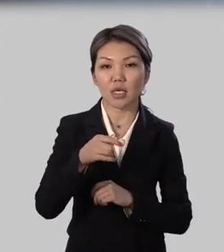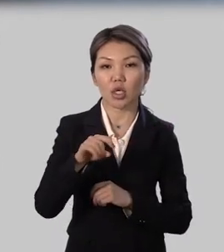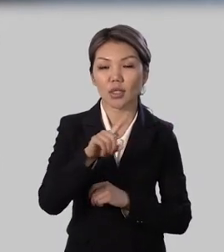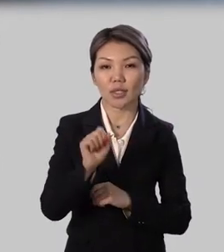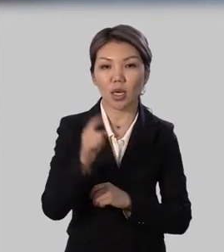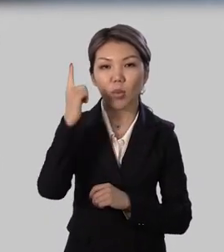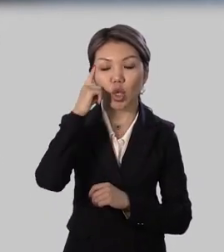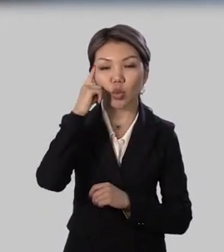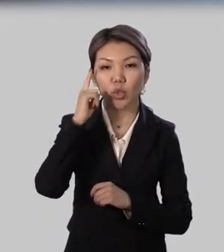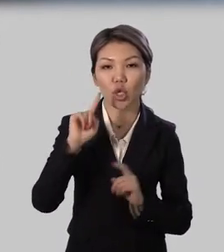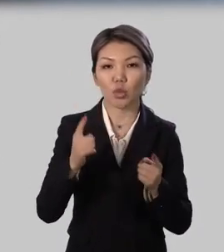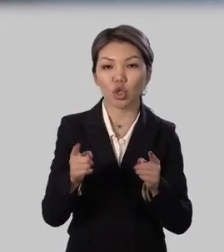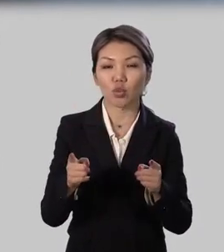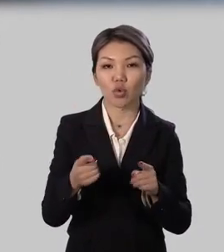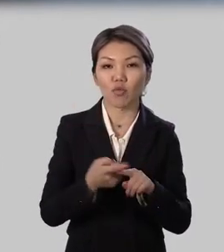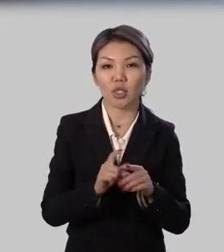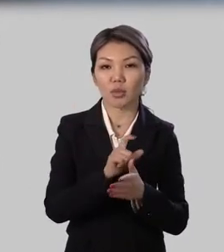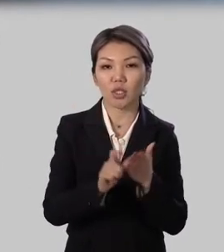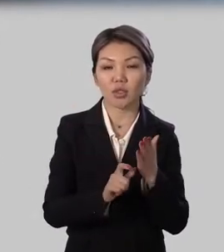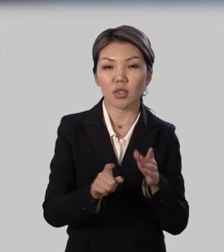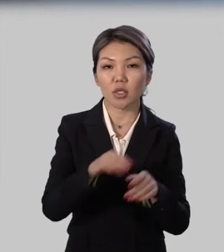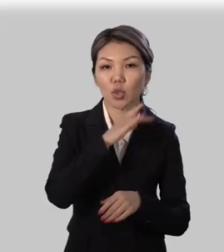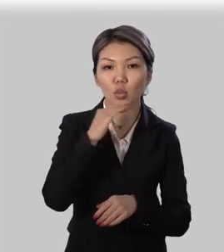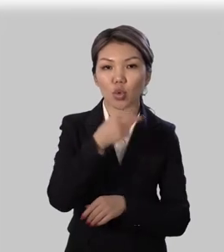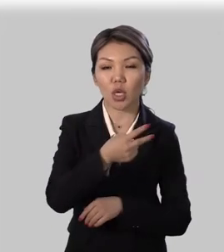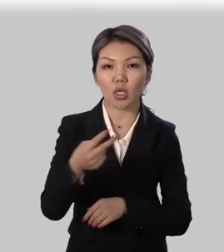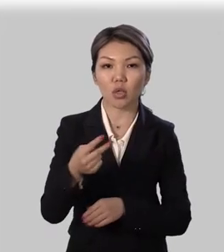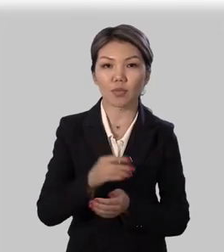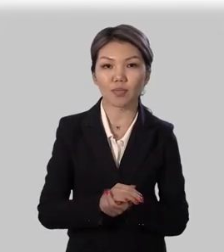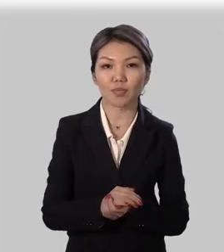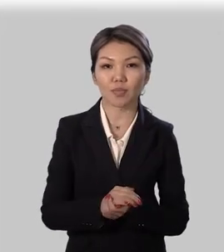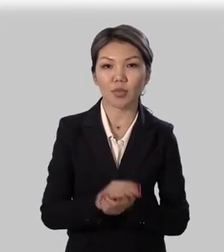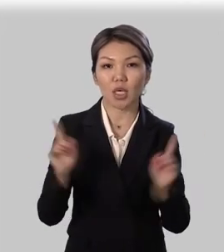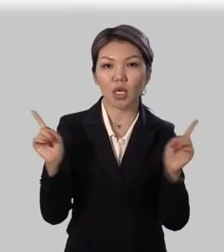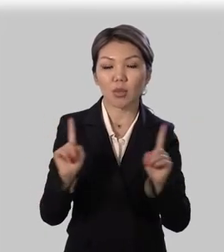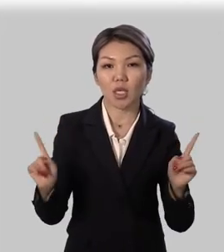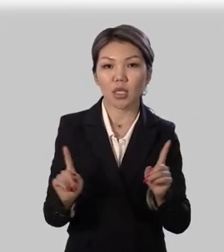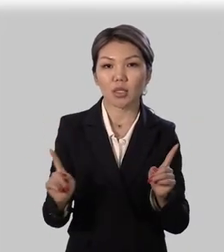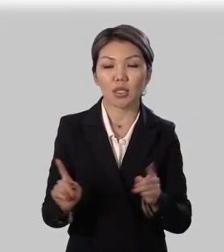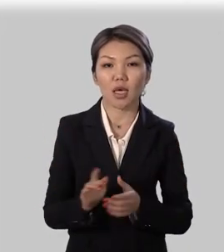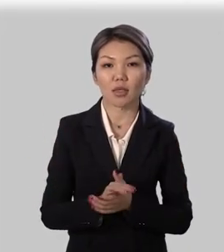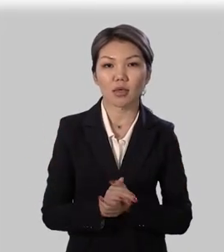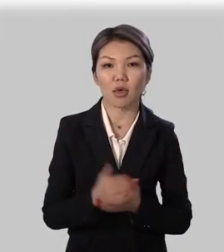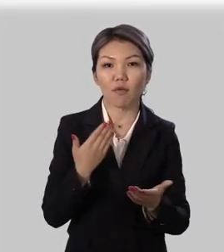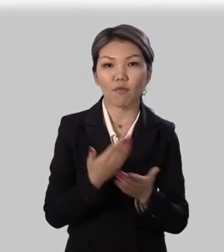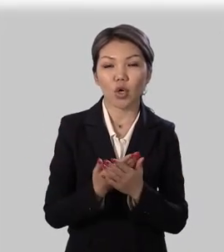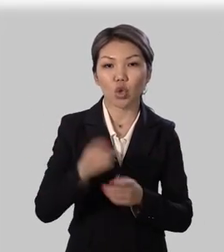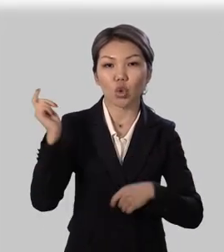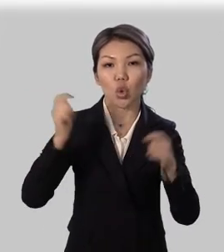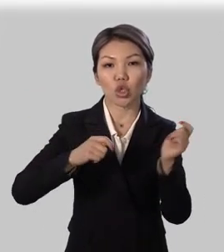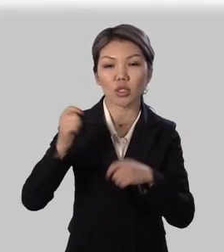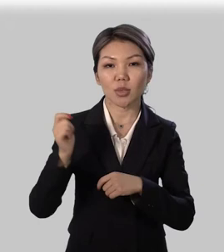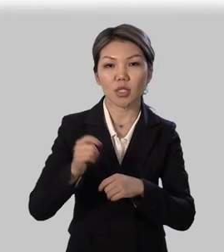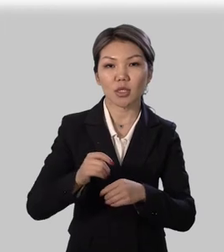в стихотворении так много глаголов гремят раскаты молодые вот дождик